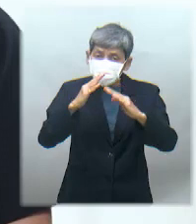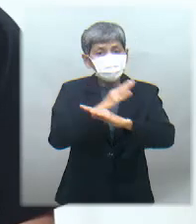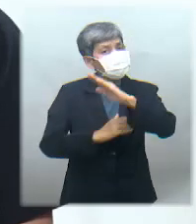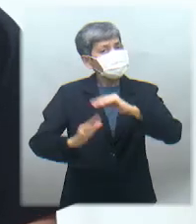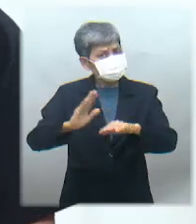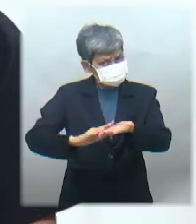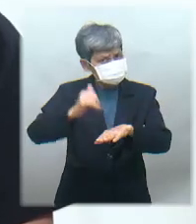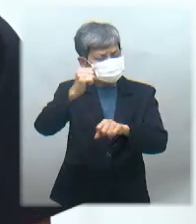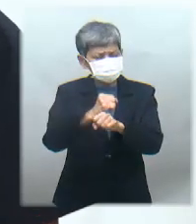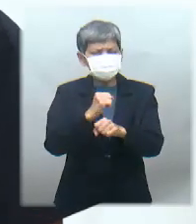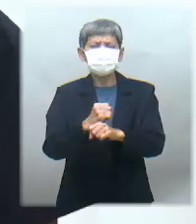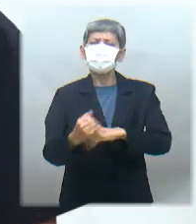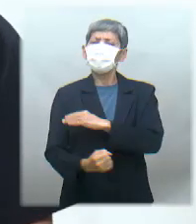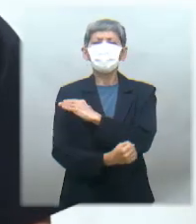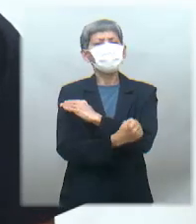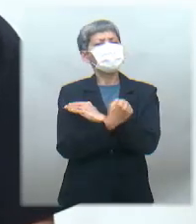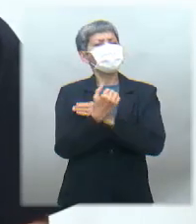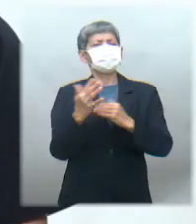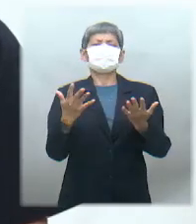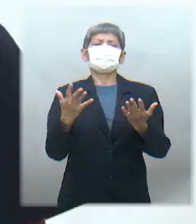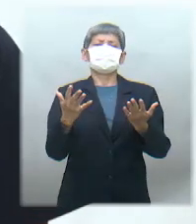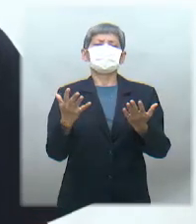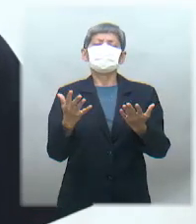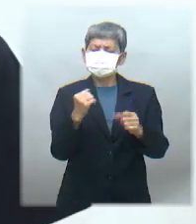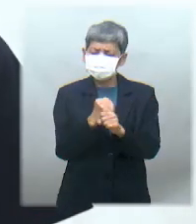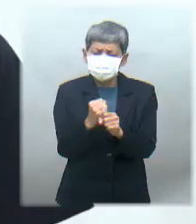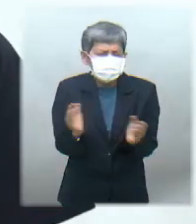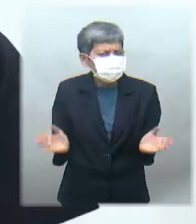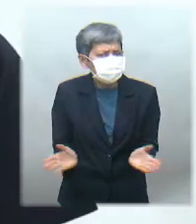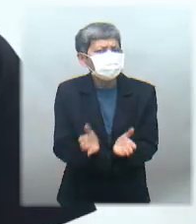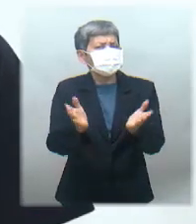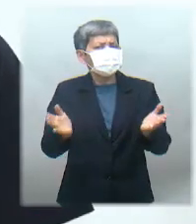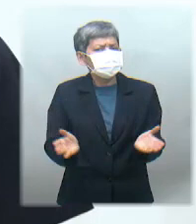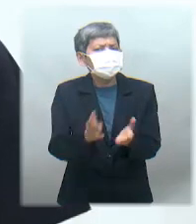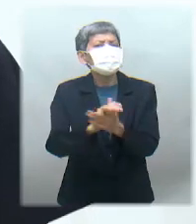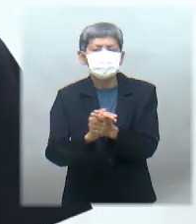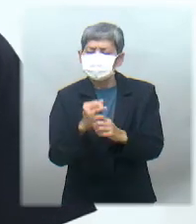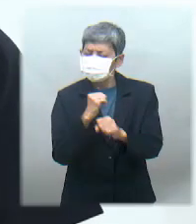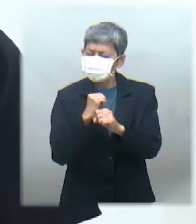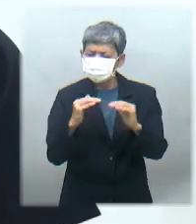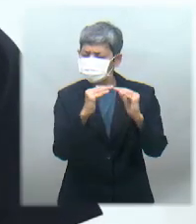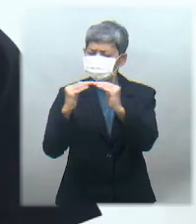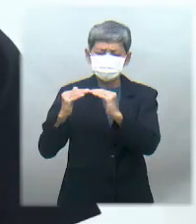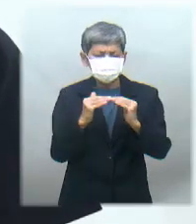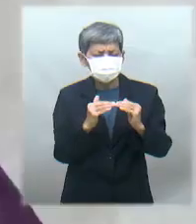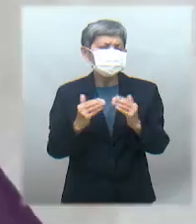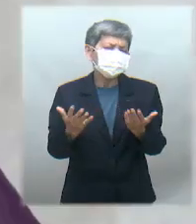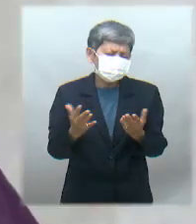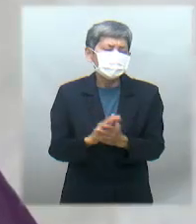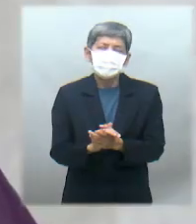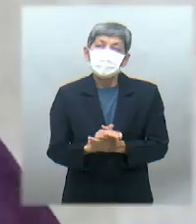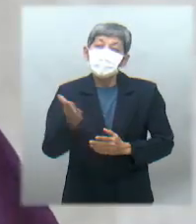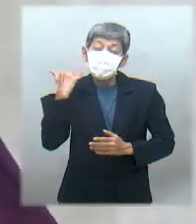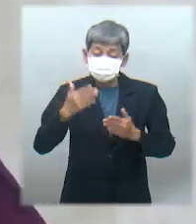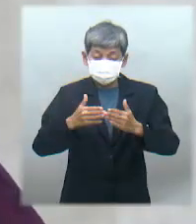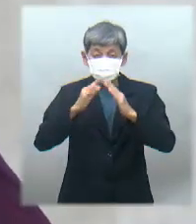พแต่ยัขาดโอกาส ขาด Infrastructure ที่จะ Support ให้เขามีโอกาสทเท่าเทียมกับคนไม่พิการตั้งแต่